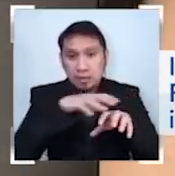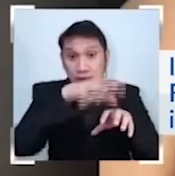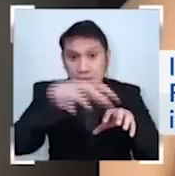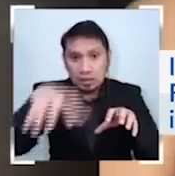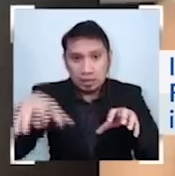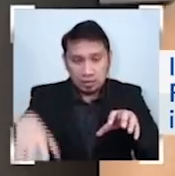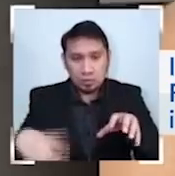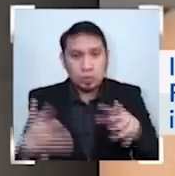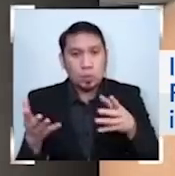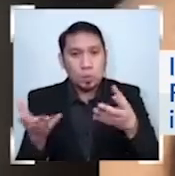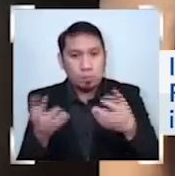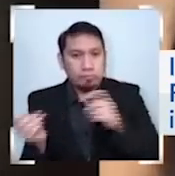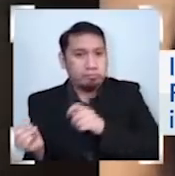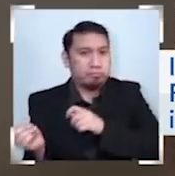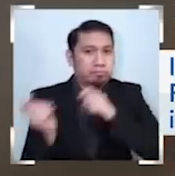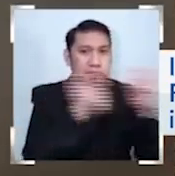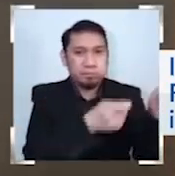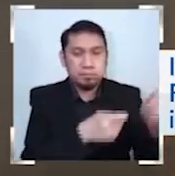Ito yung labas, ma'am.